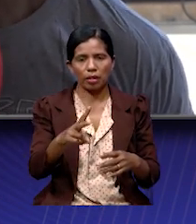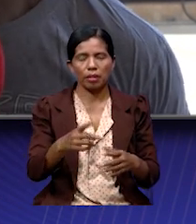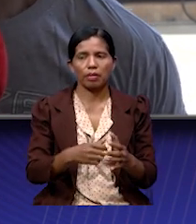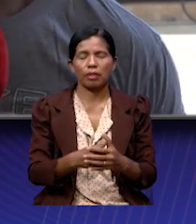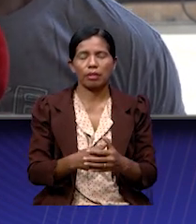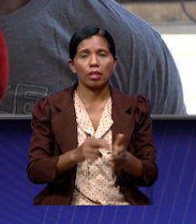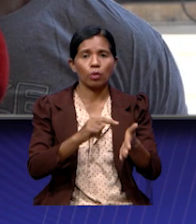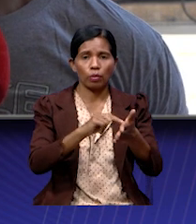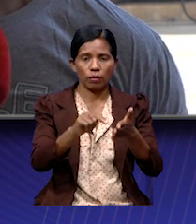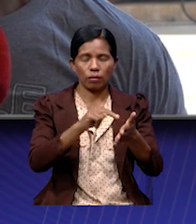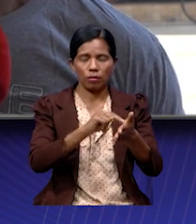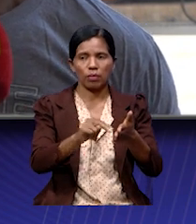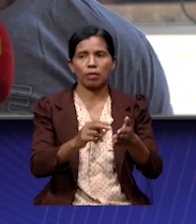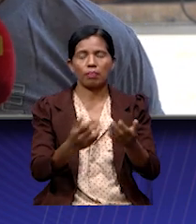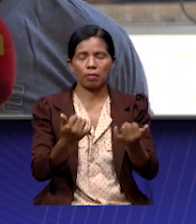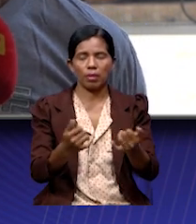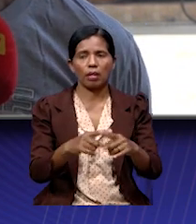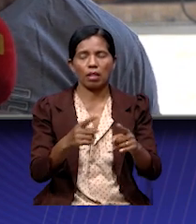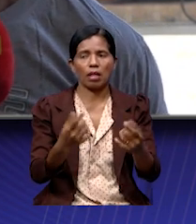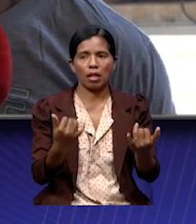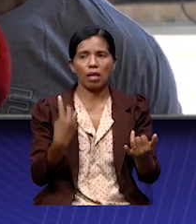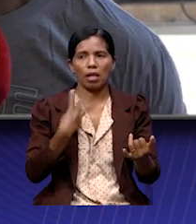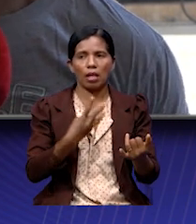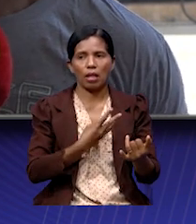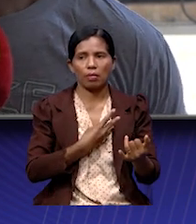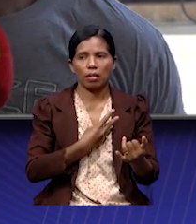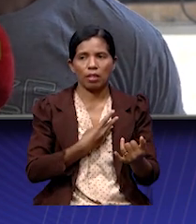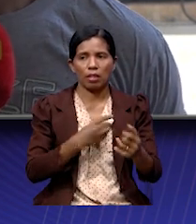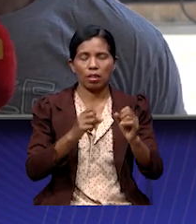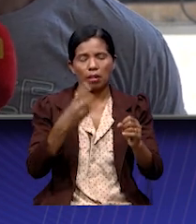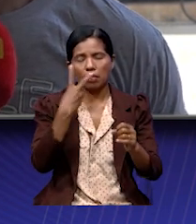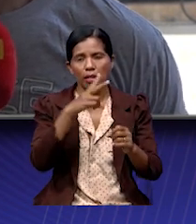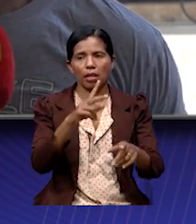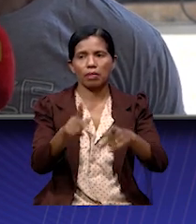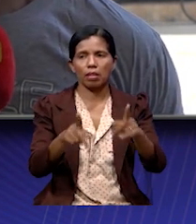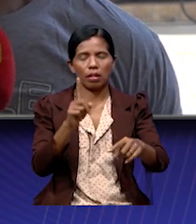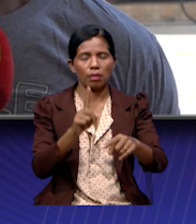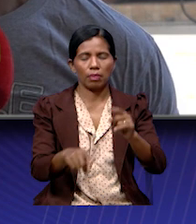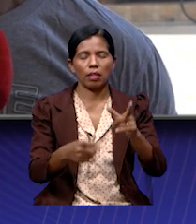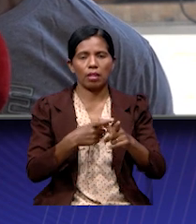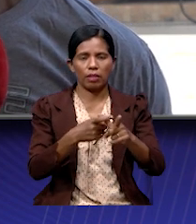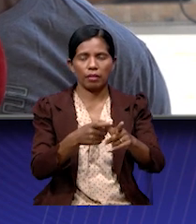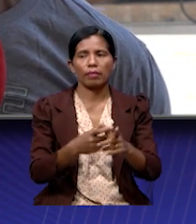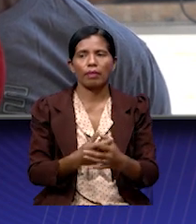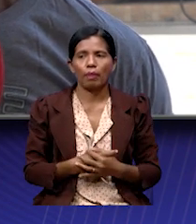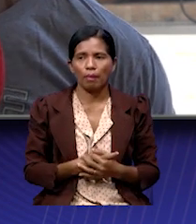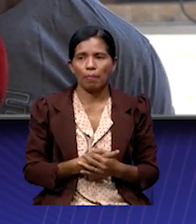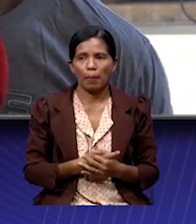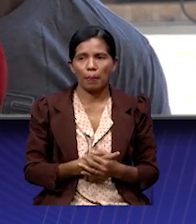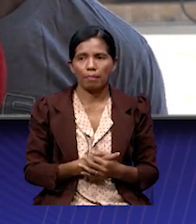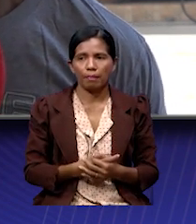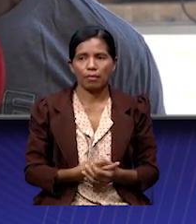Tama agora ne ami harere tam sapa ami klien sira bela lai. Tama agora iha be persaingan